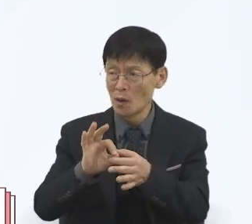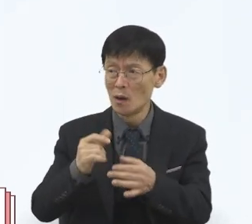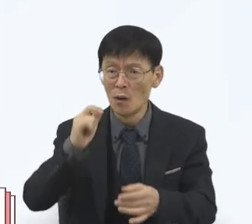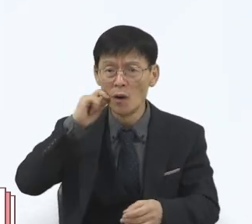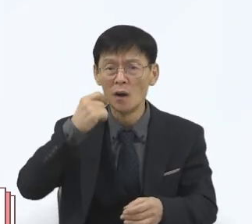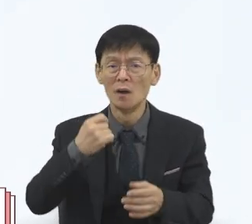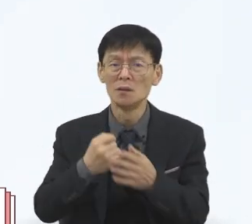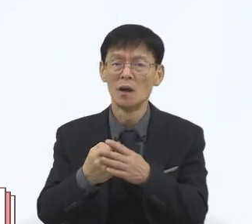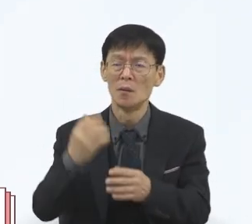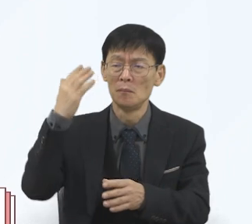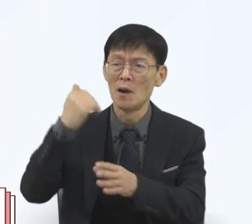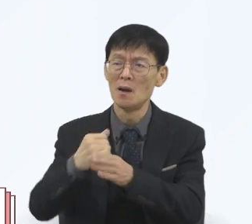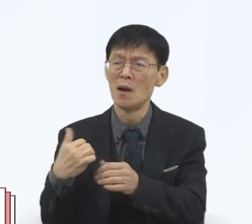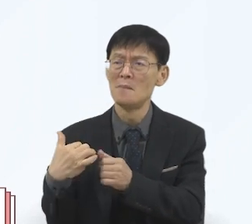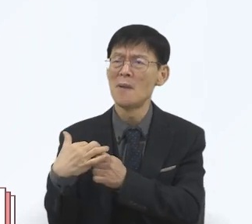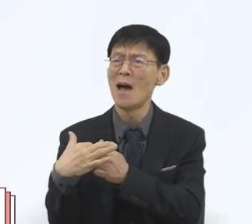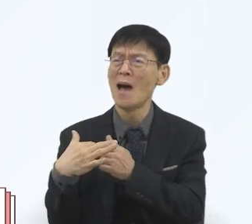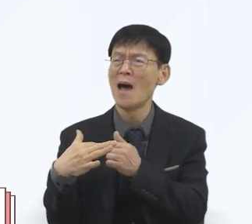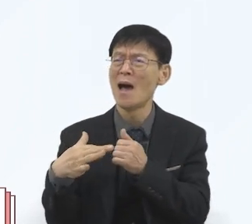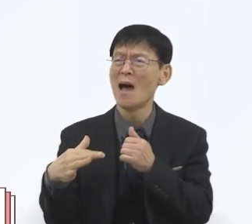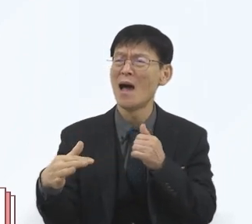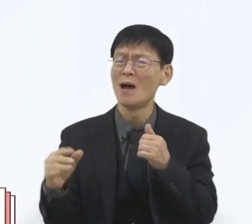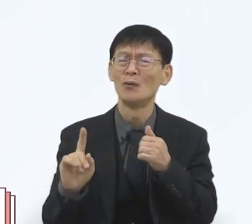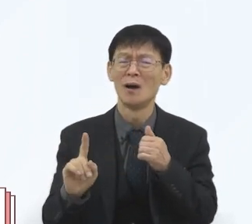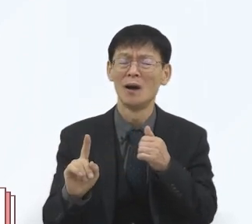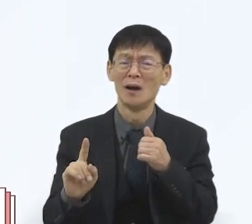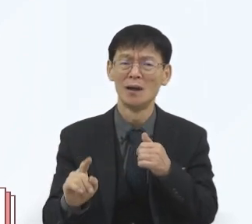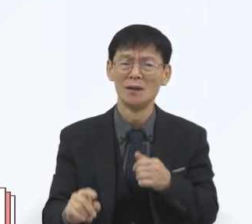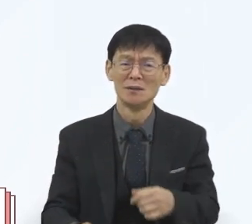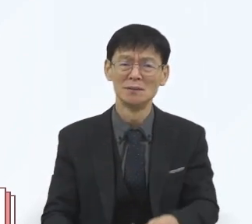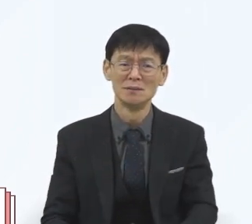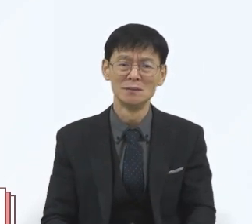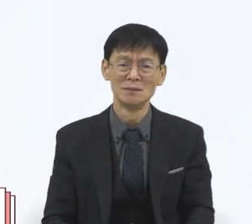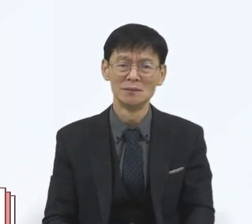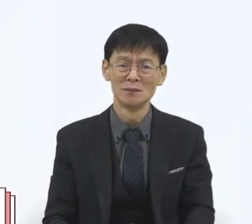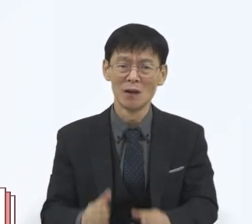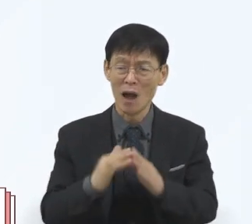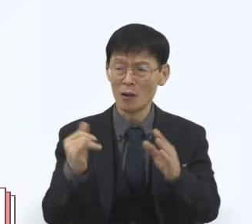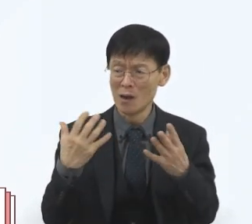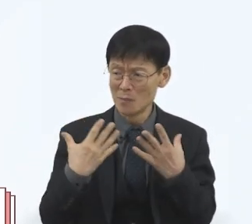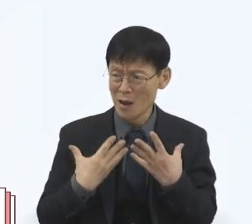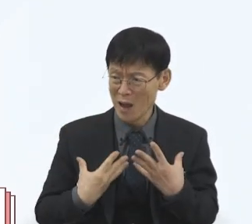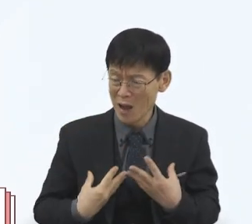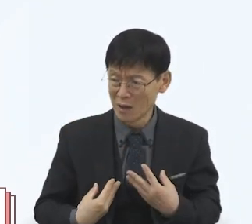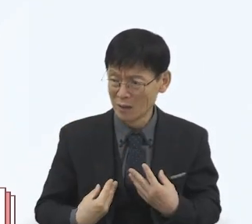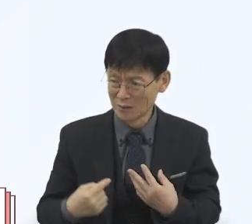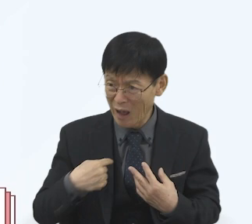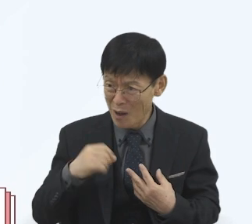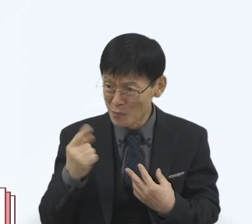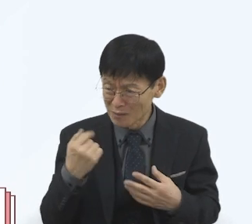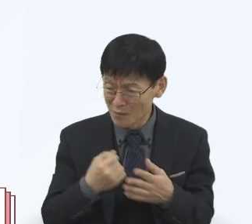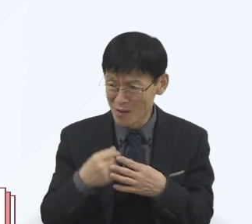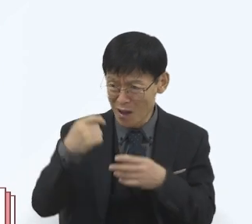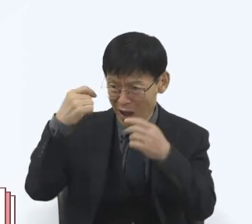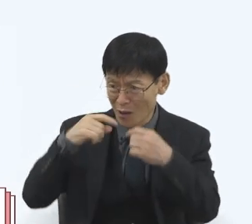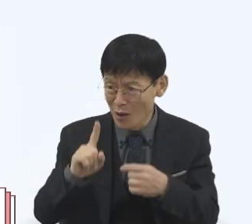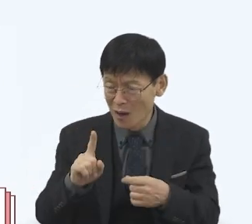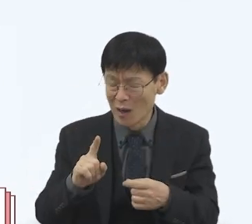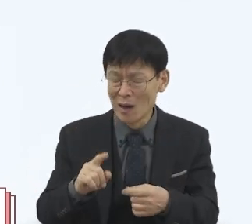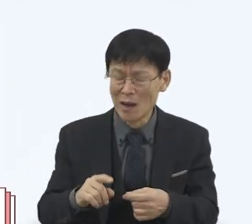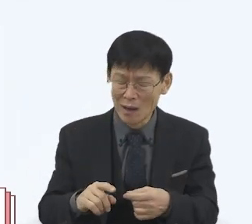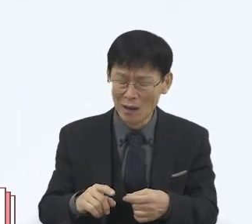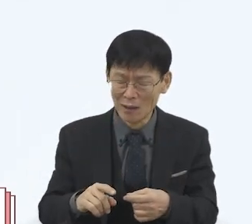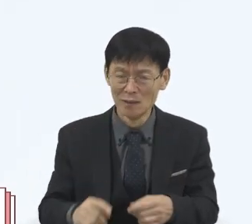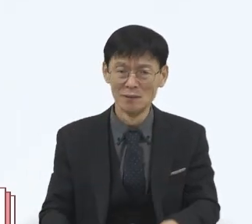사람들과 좋은 관계를 맺기 어려워져 외톨이가 될 수 있습니다. 또한 가족들이 실망하거나 슬퍼할 수